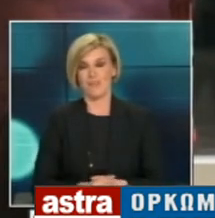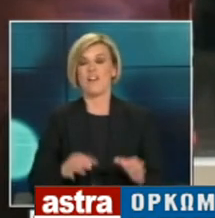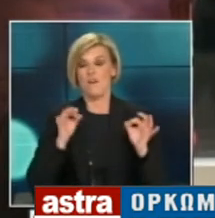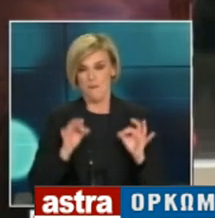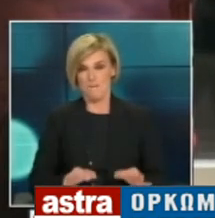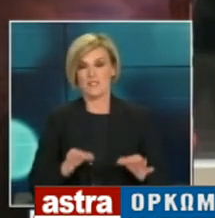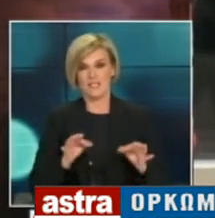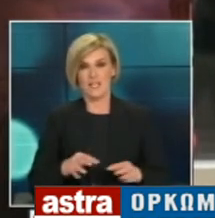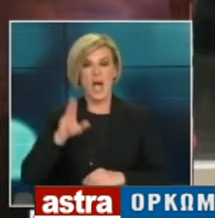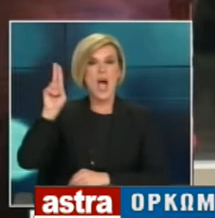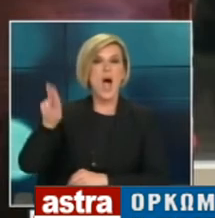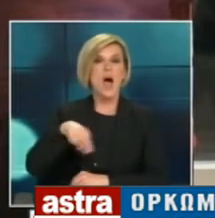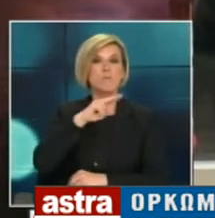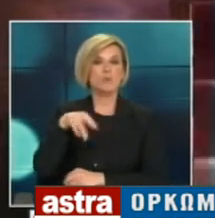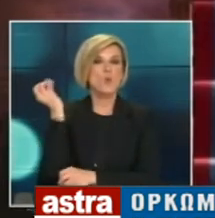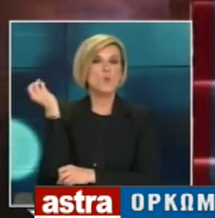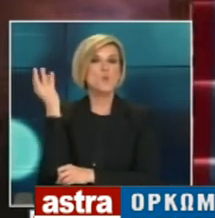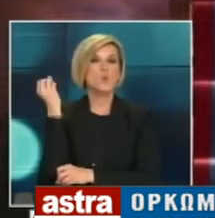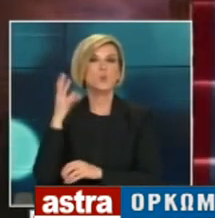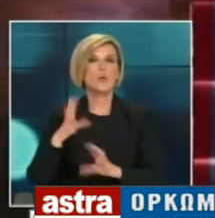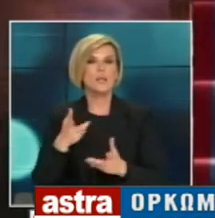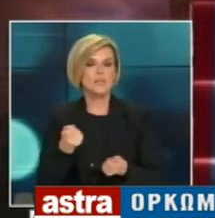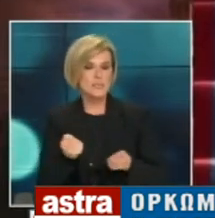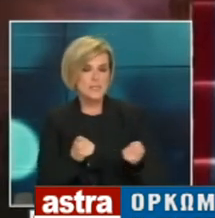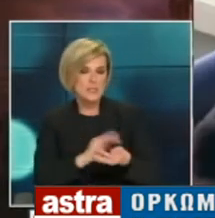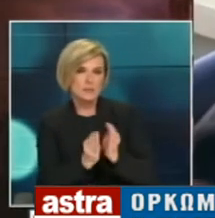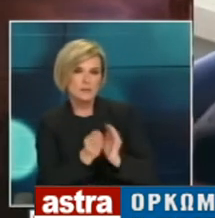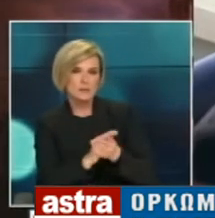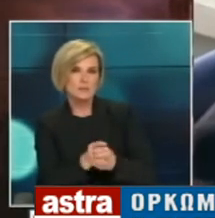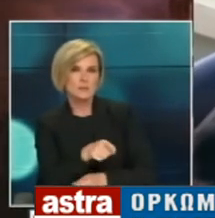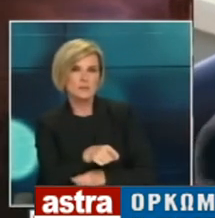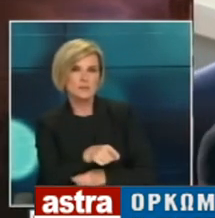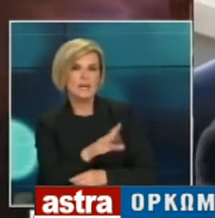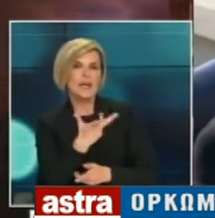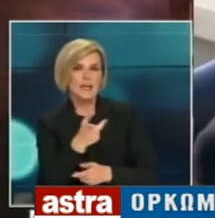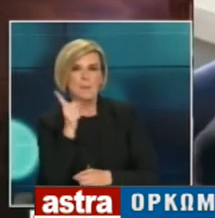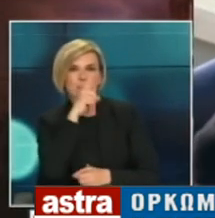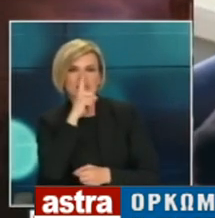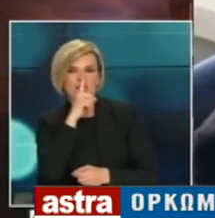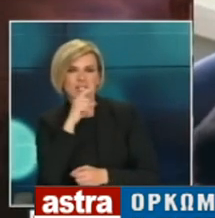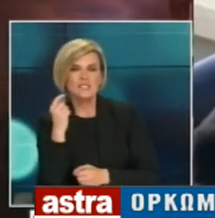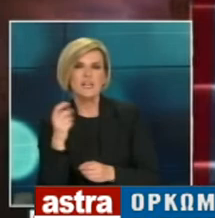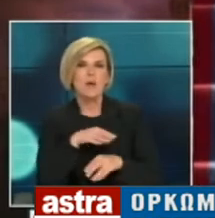οποιαδήποτε κουλτούρα χειραγώγησης ή κατασκευής ειδήσεων.